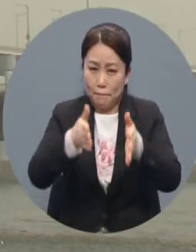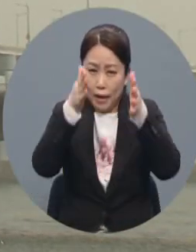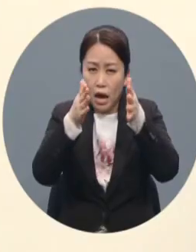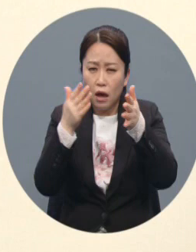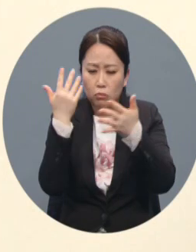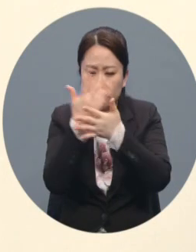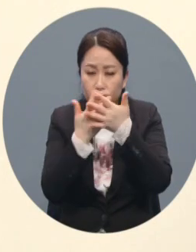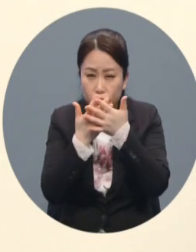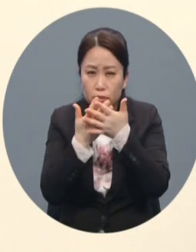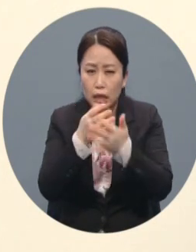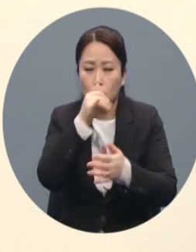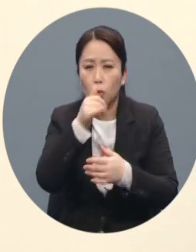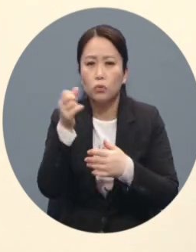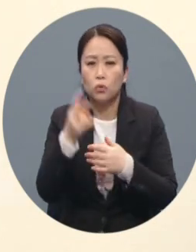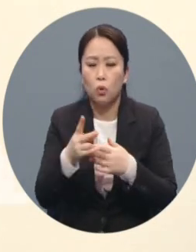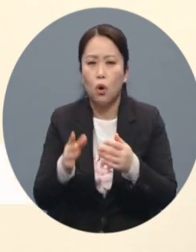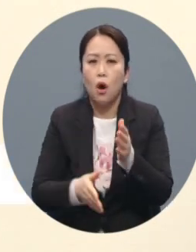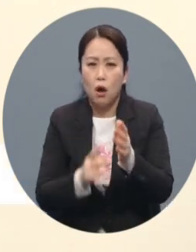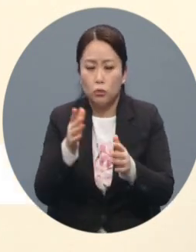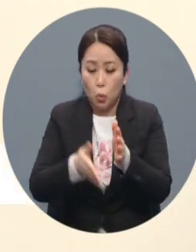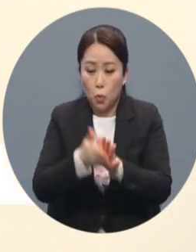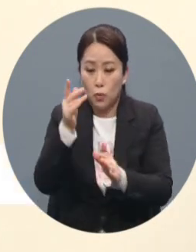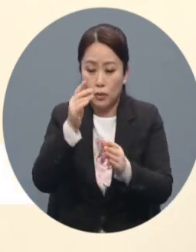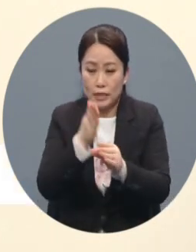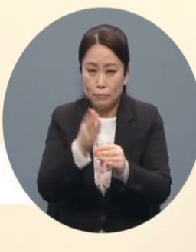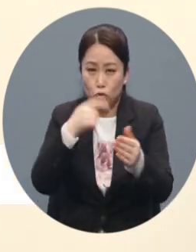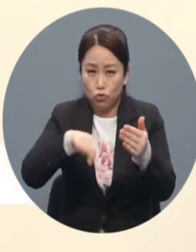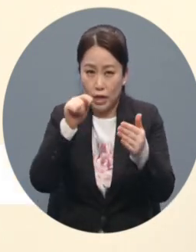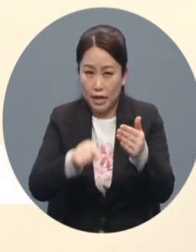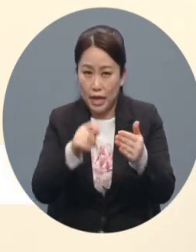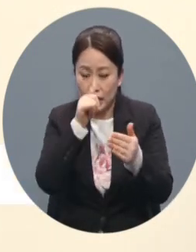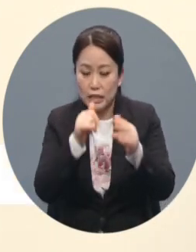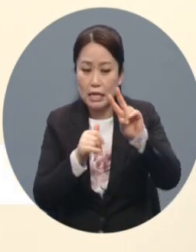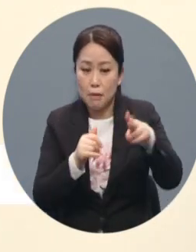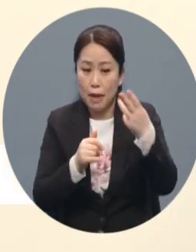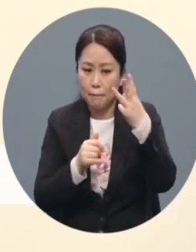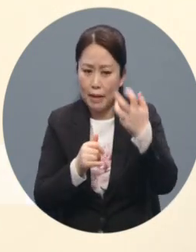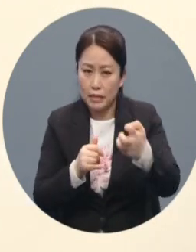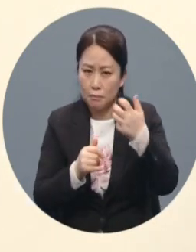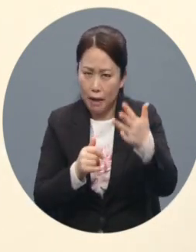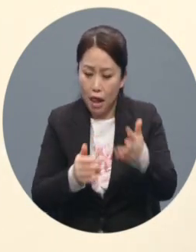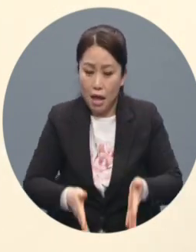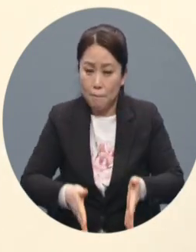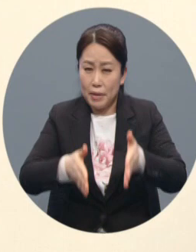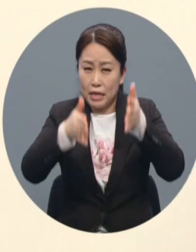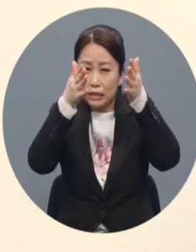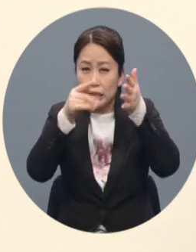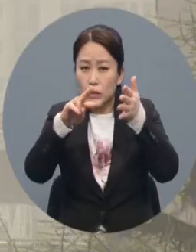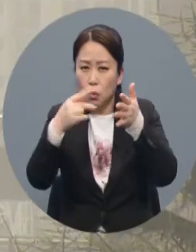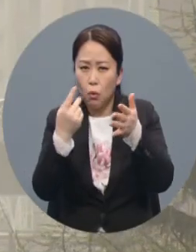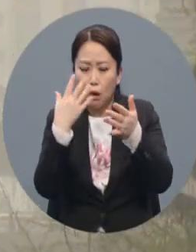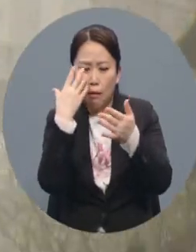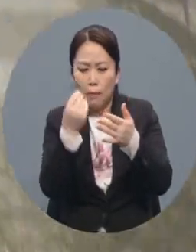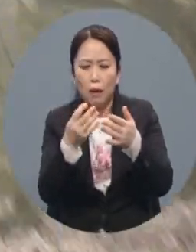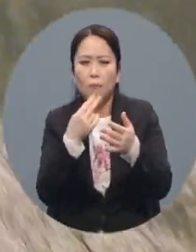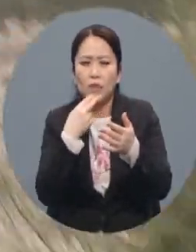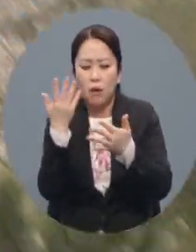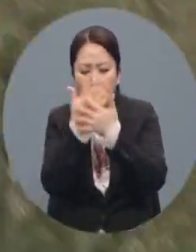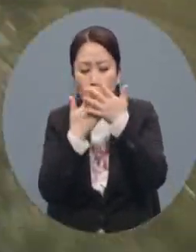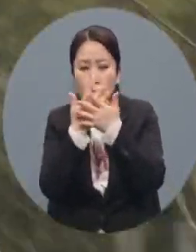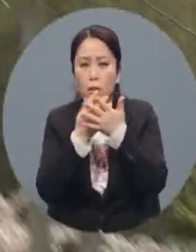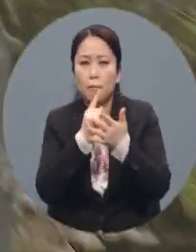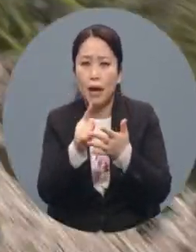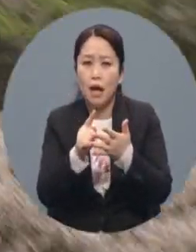갇혀버렸고 도심에 우뚝 서 있던 288m 빌딩도 보일 듯말 듯 희미합니다.